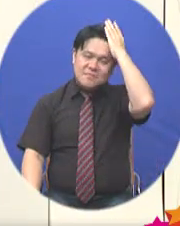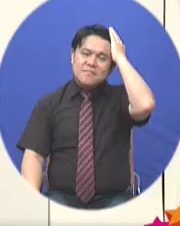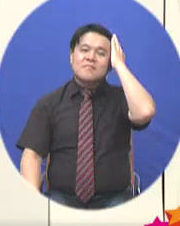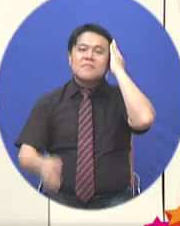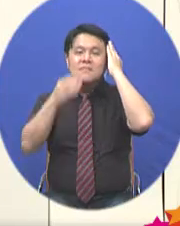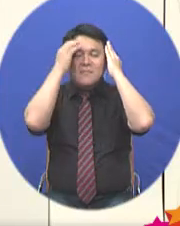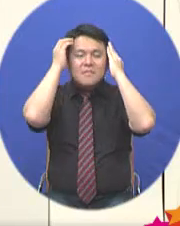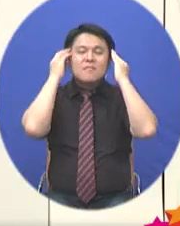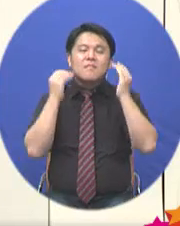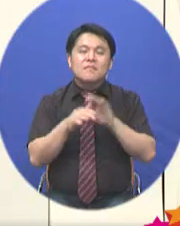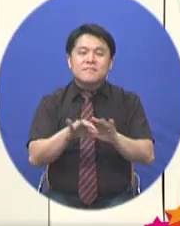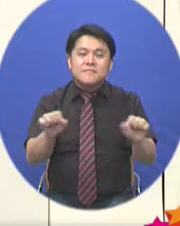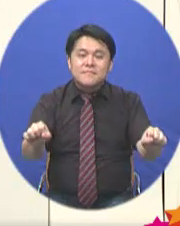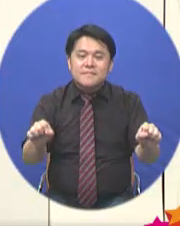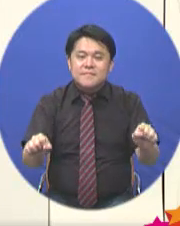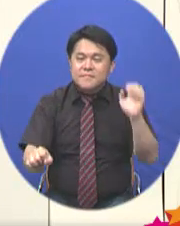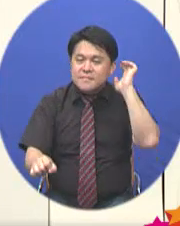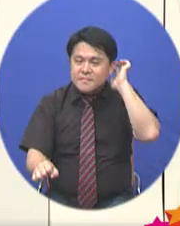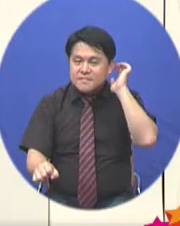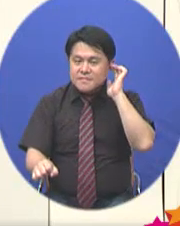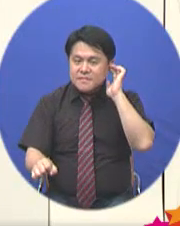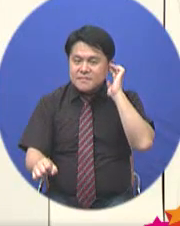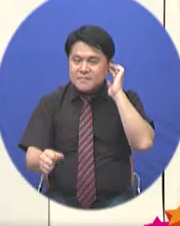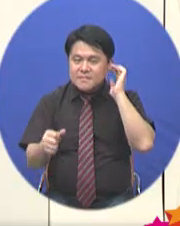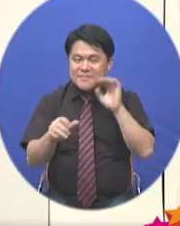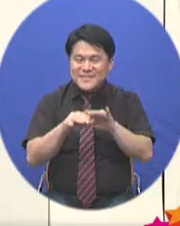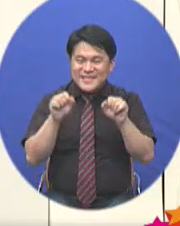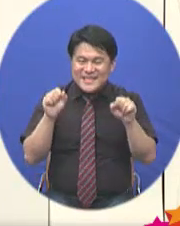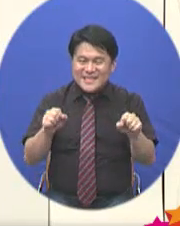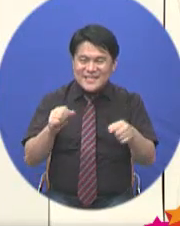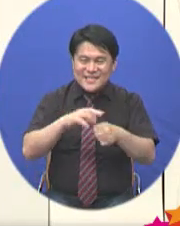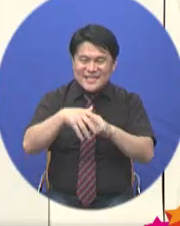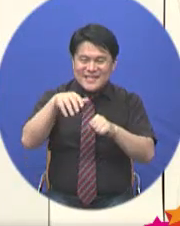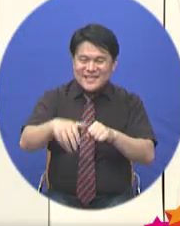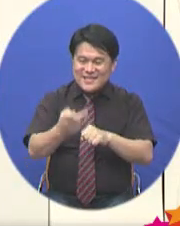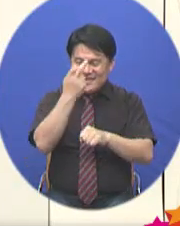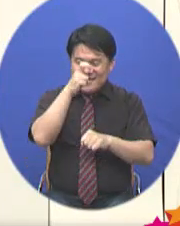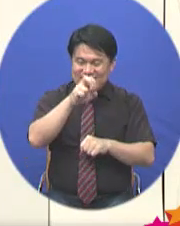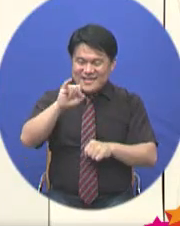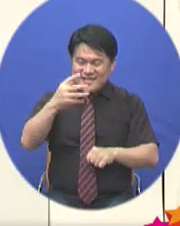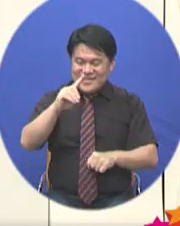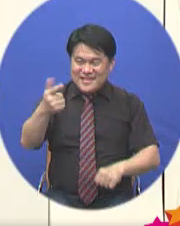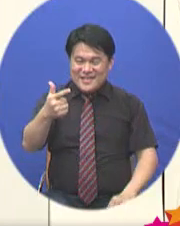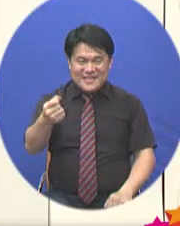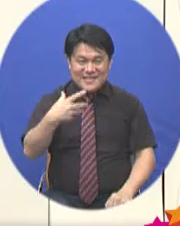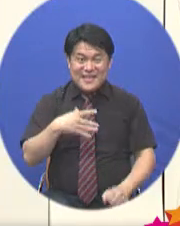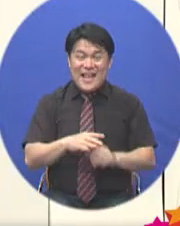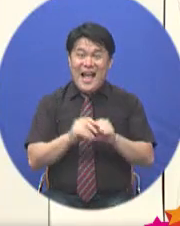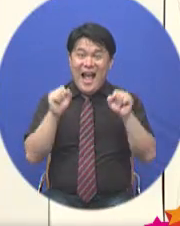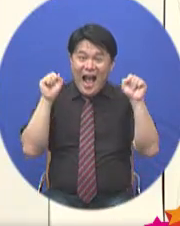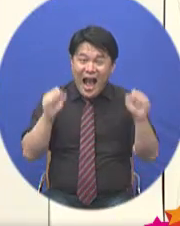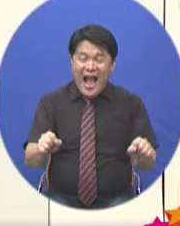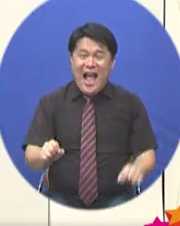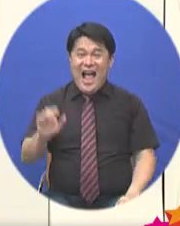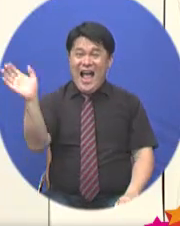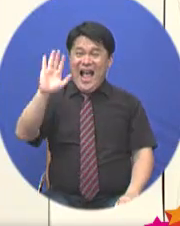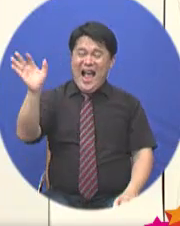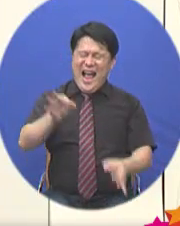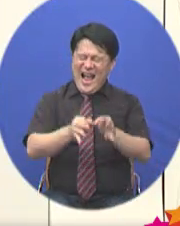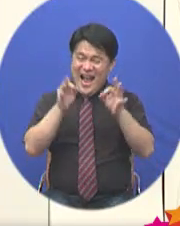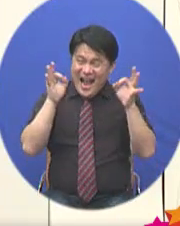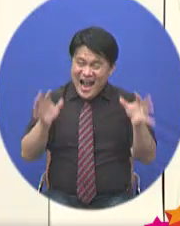네. 안녕하세요. 안녕하세요. 대구 서부의 최미란입니다. 어머나, 최미란님 네.